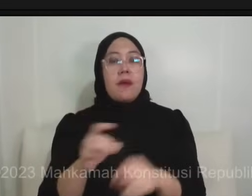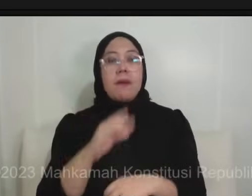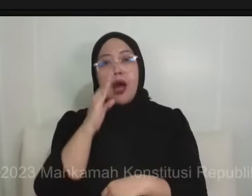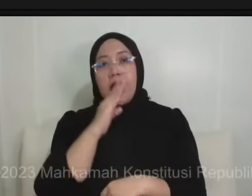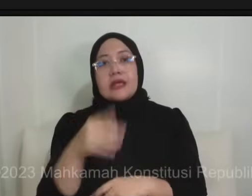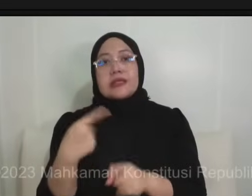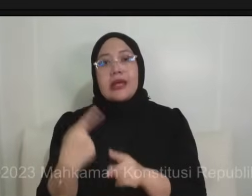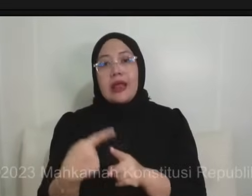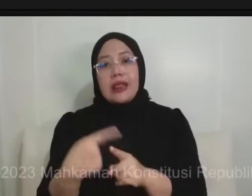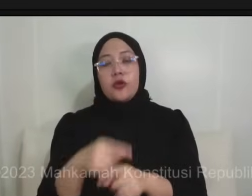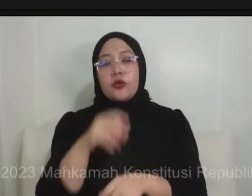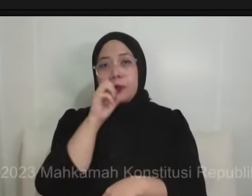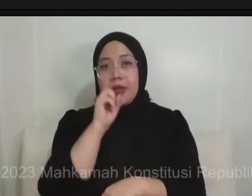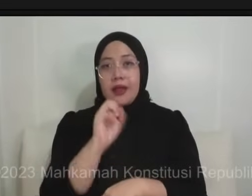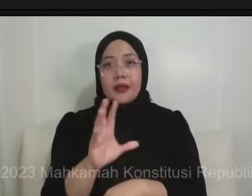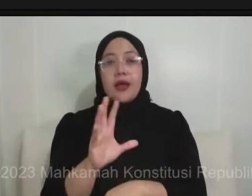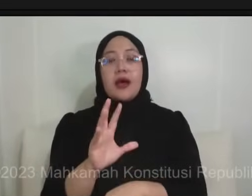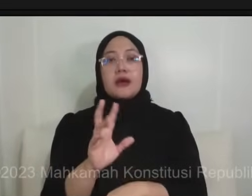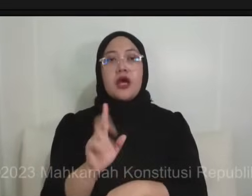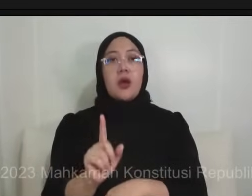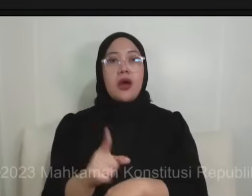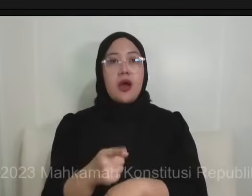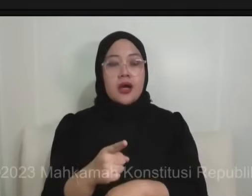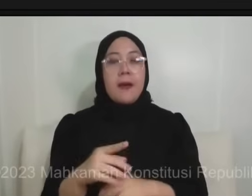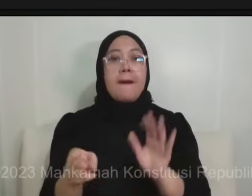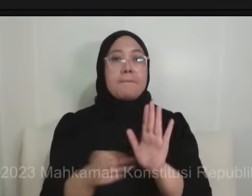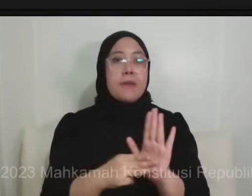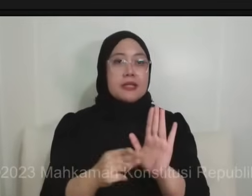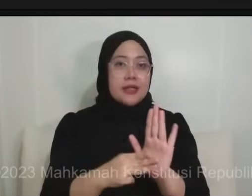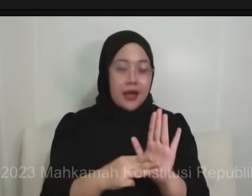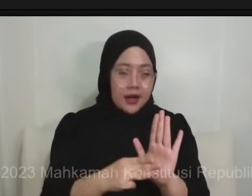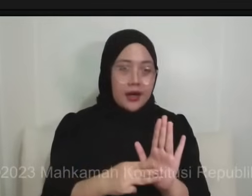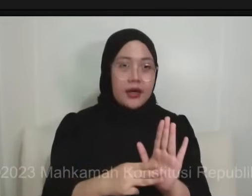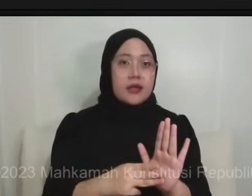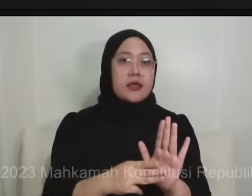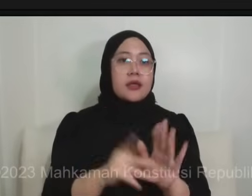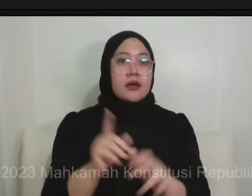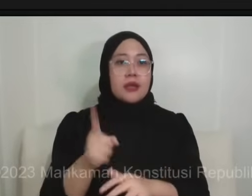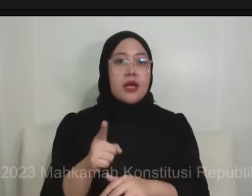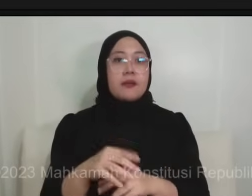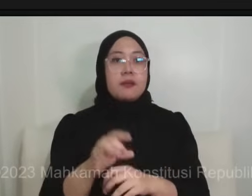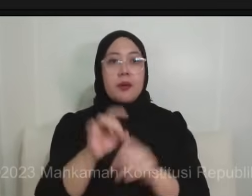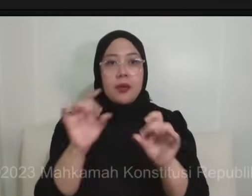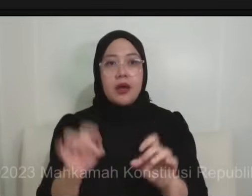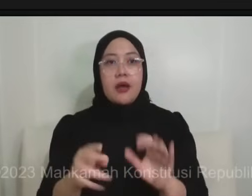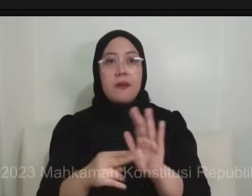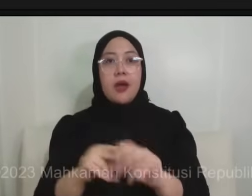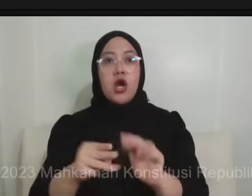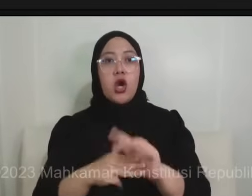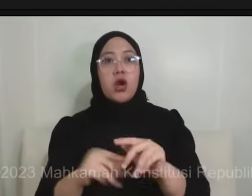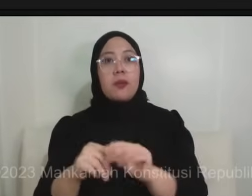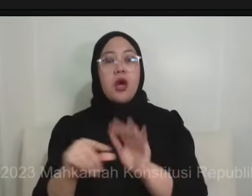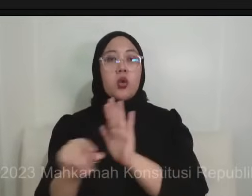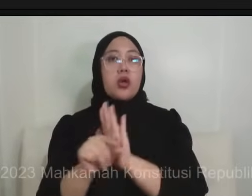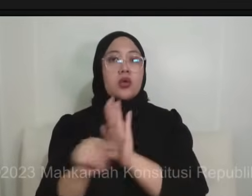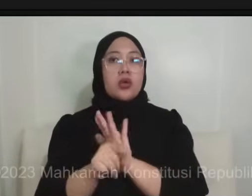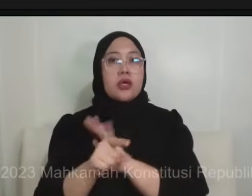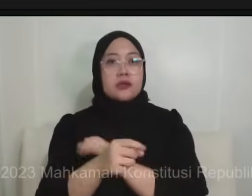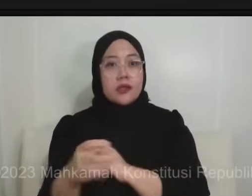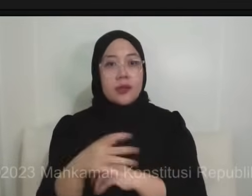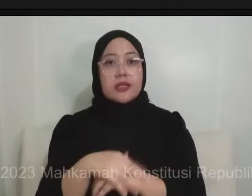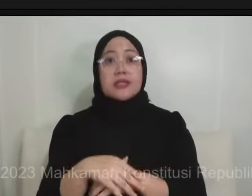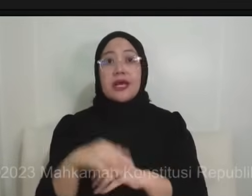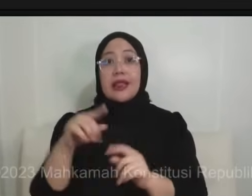menyatakan bahwa terdapat persoalan konsionas dalam suatu atau beberapa norma undang-undang yang selama ini secara tipologis